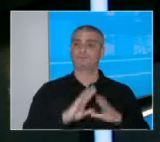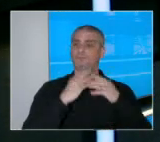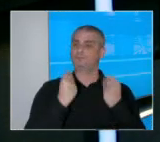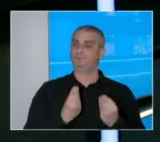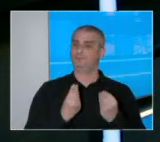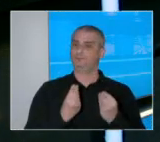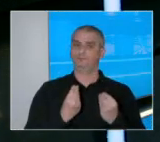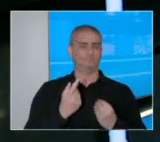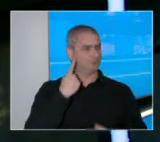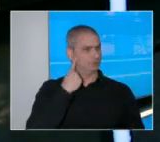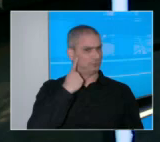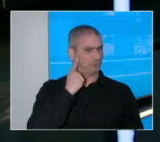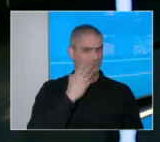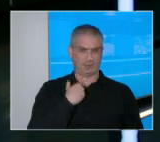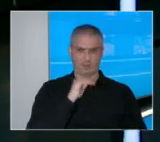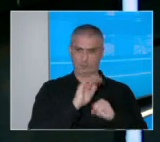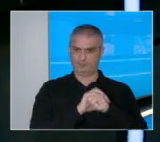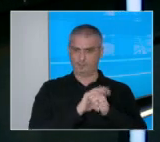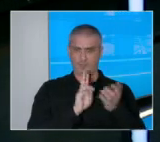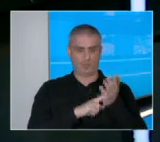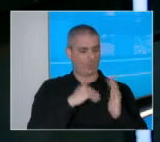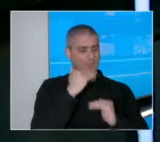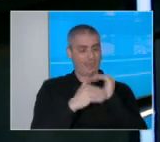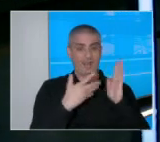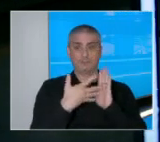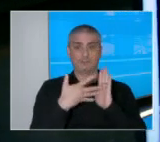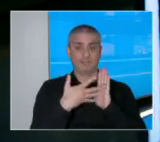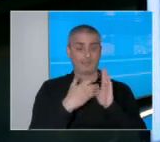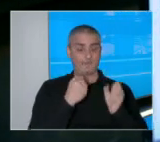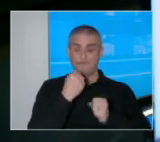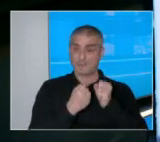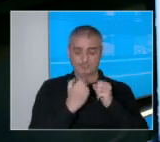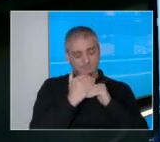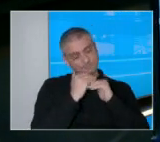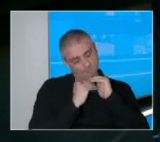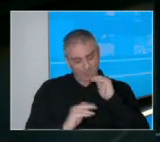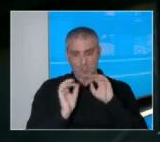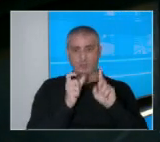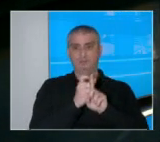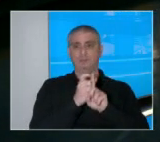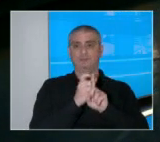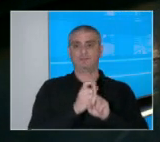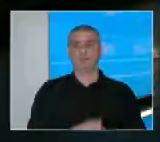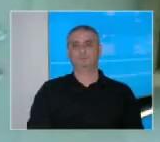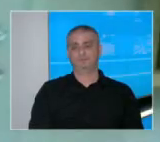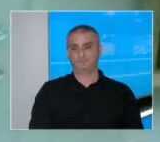טוב. תשמע, אם אנחנו מזהים נכון תהליכים בסקרים, מרץ אל מתחת לאחוז החסימה.